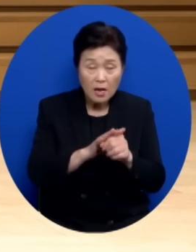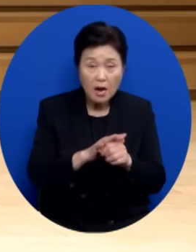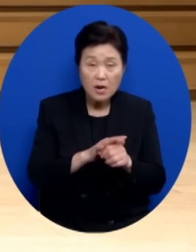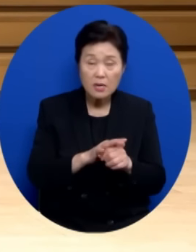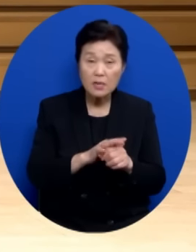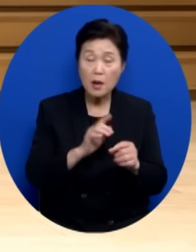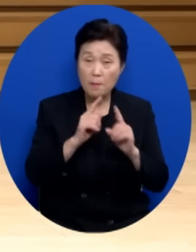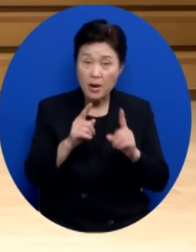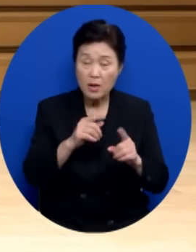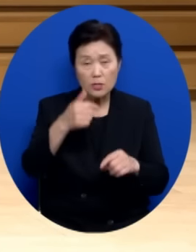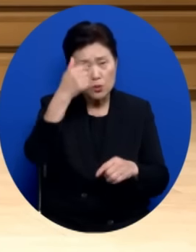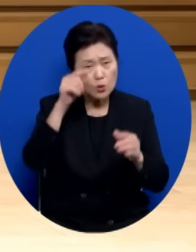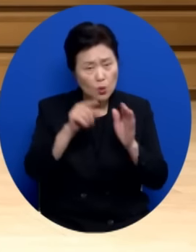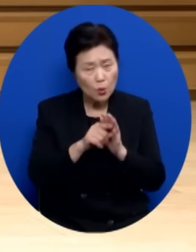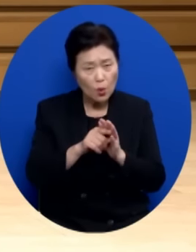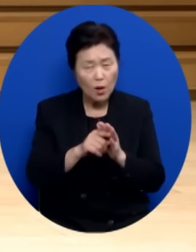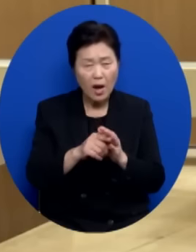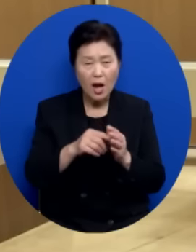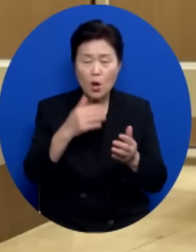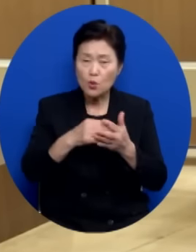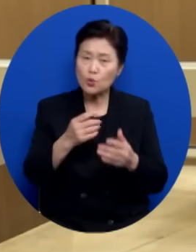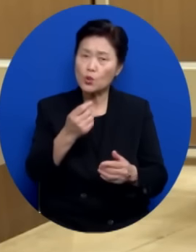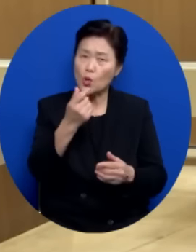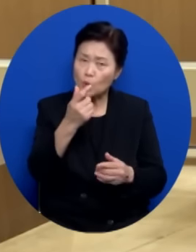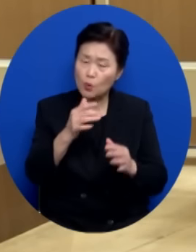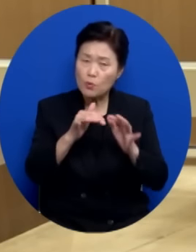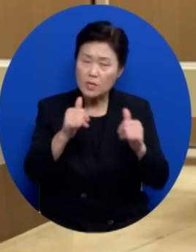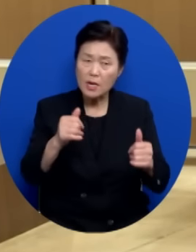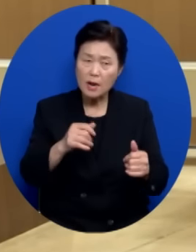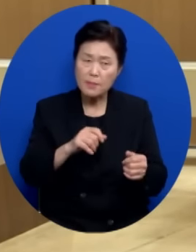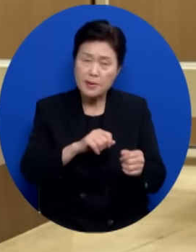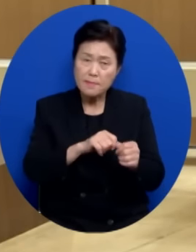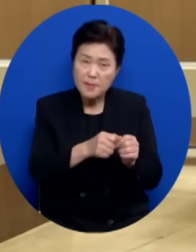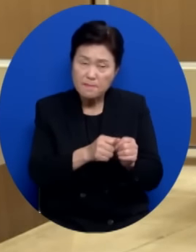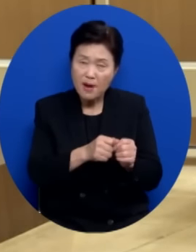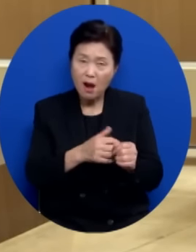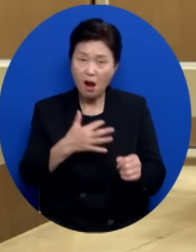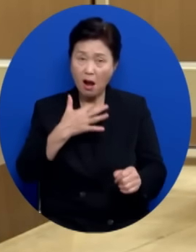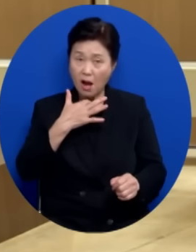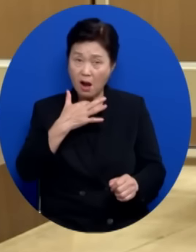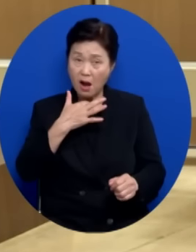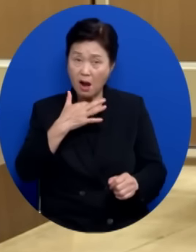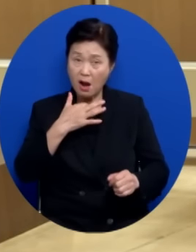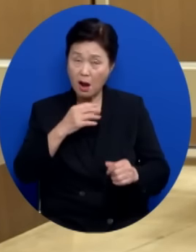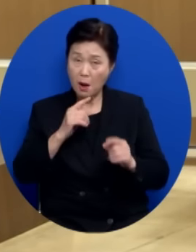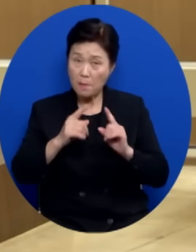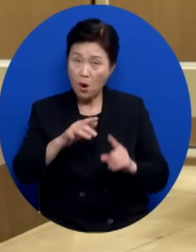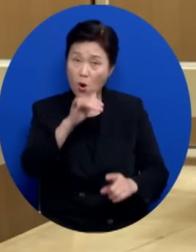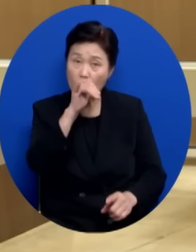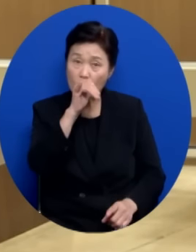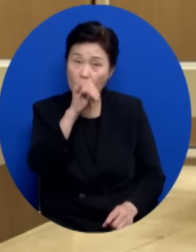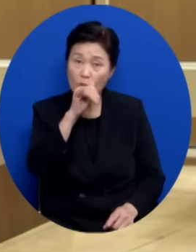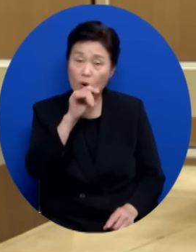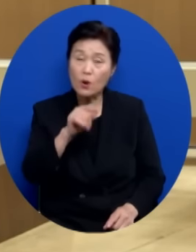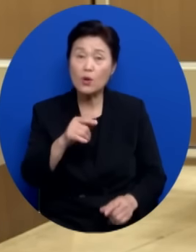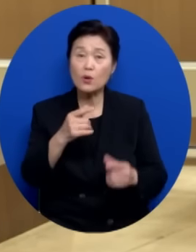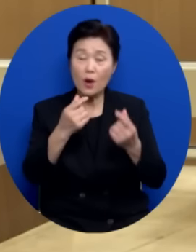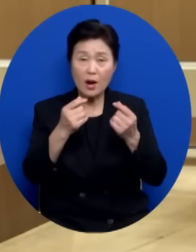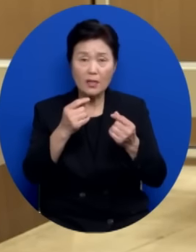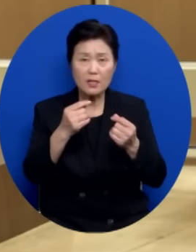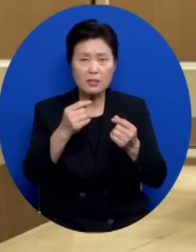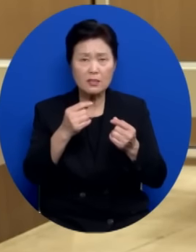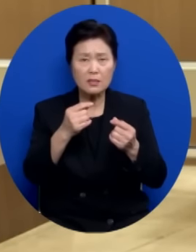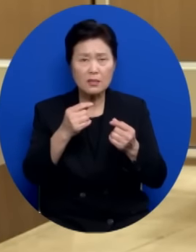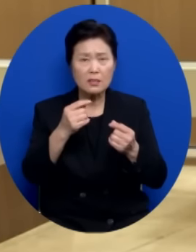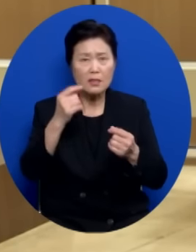사회적 약자인 소수자를 핍박하고 또 혐오한다는 어떤 프레임이 있는데 이러한 시선과